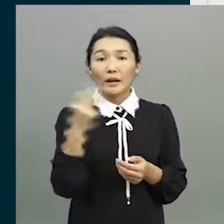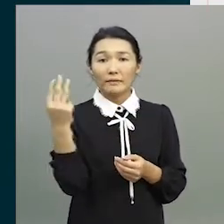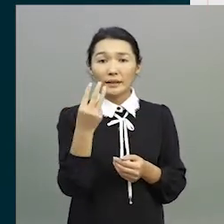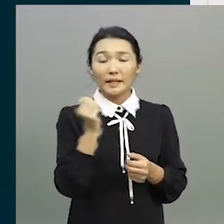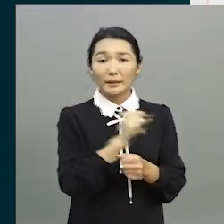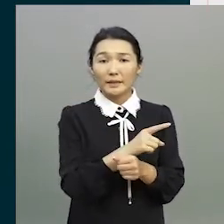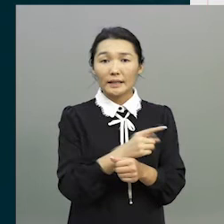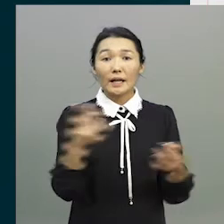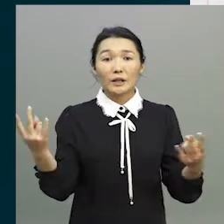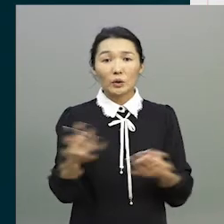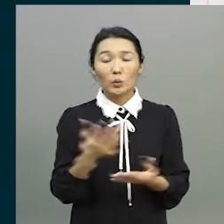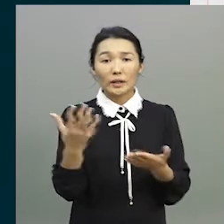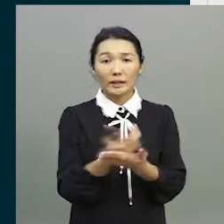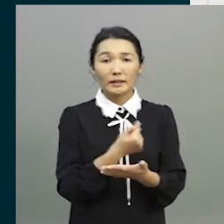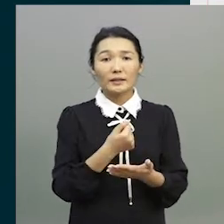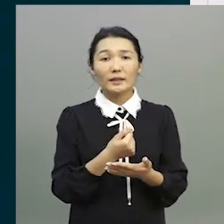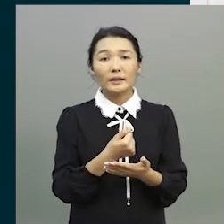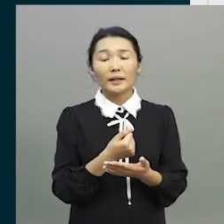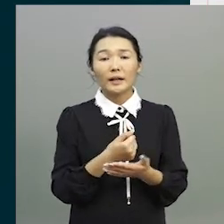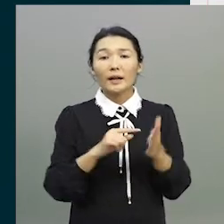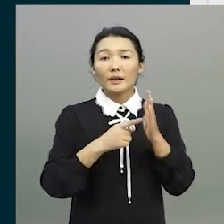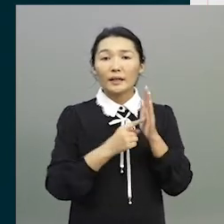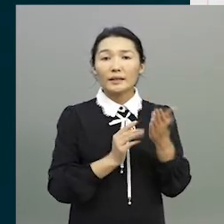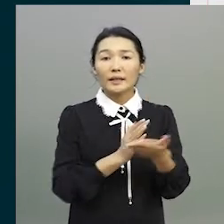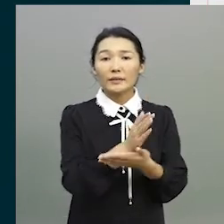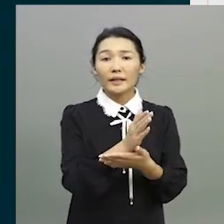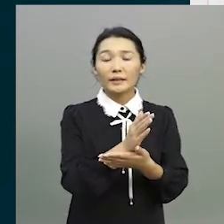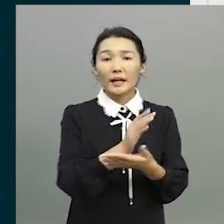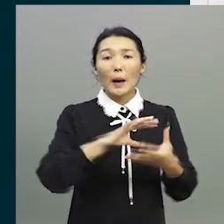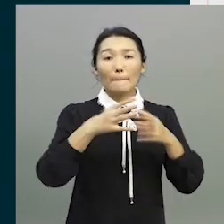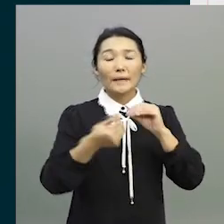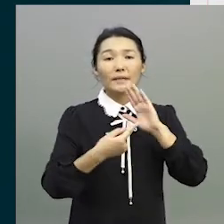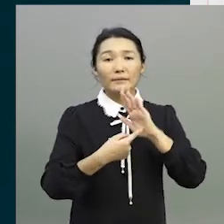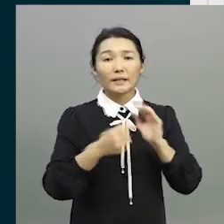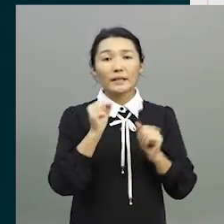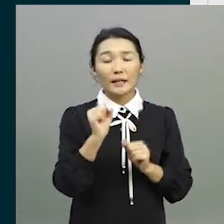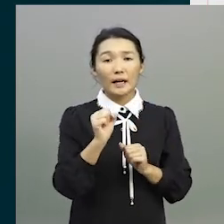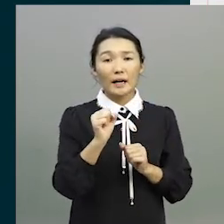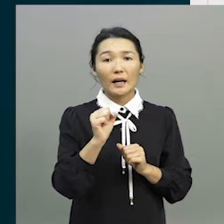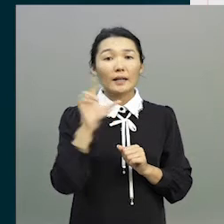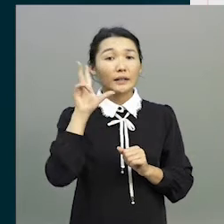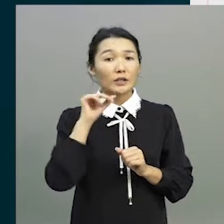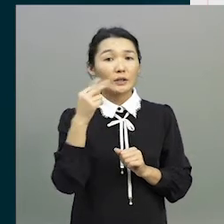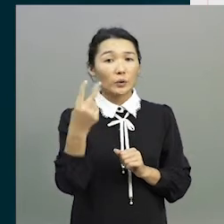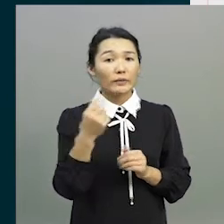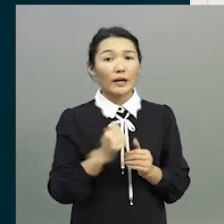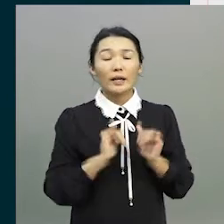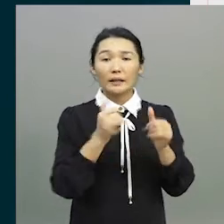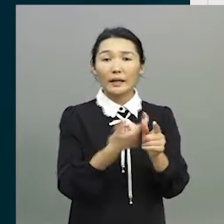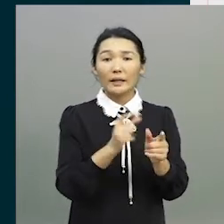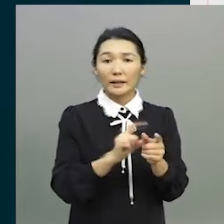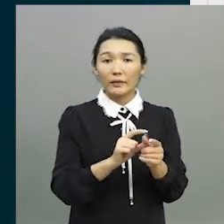нам необходимо найти координаты вектора произведения вектора а на число 2 для этого